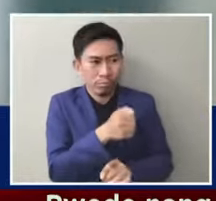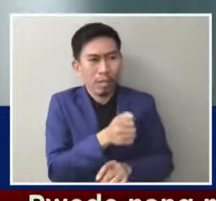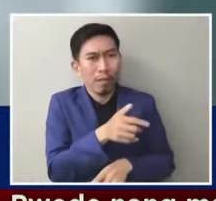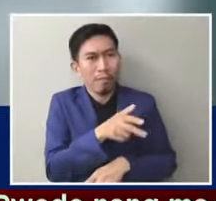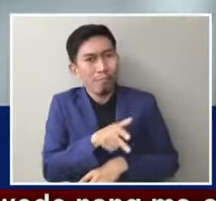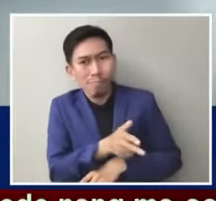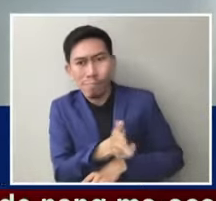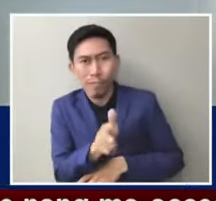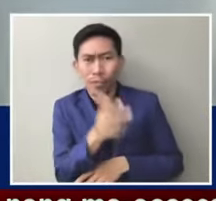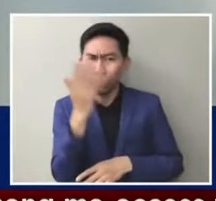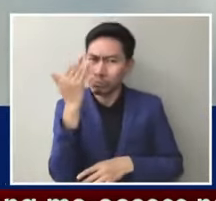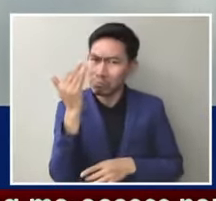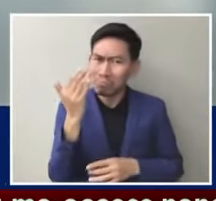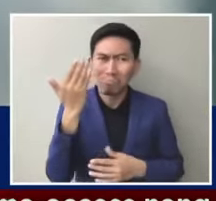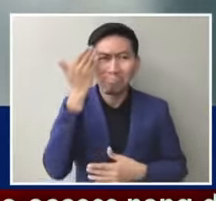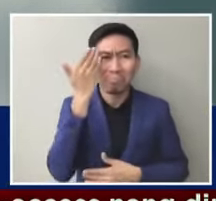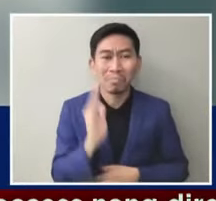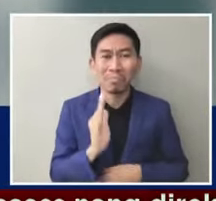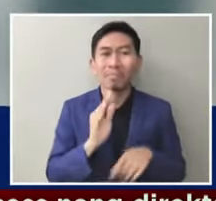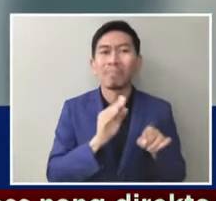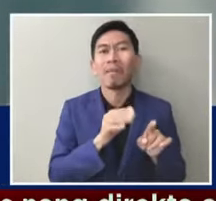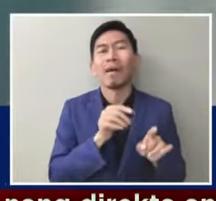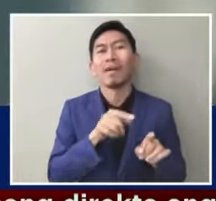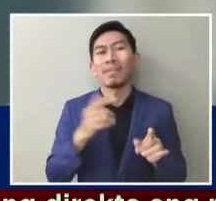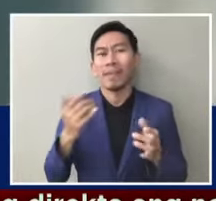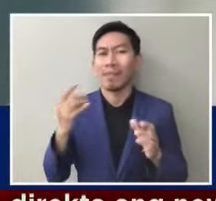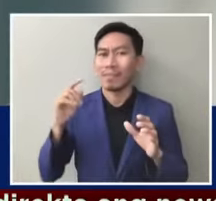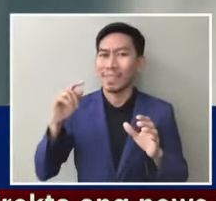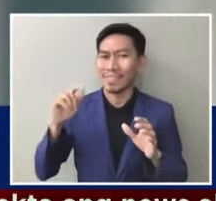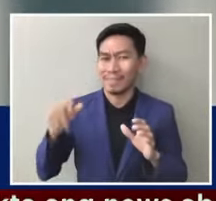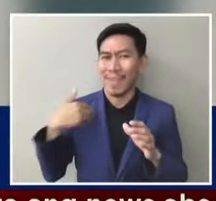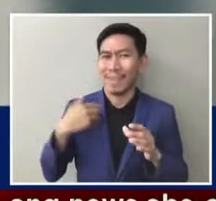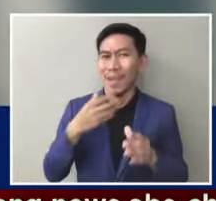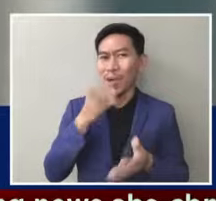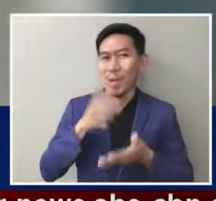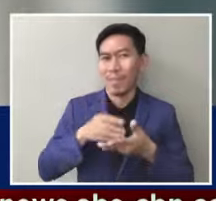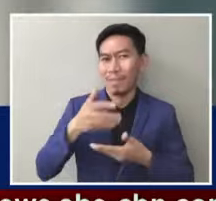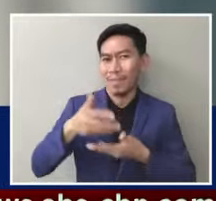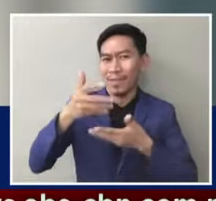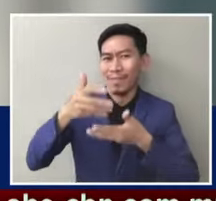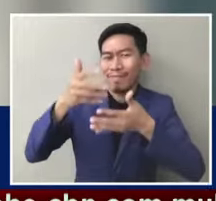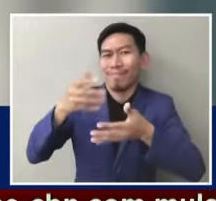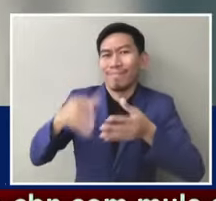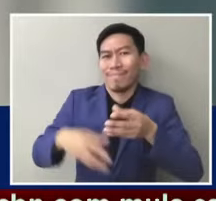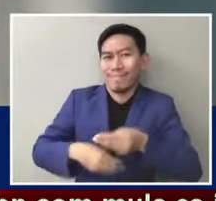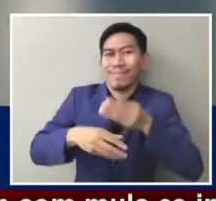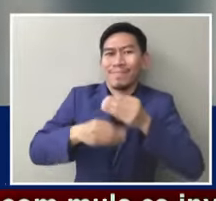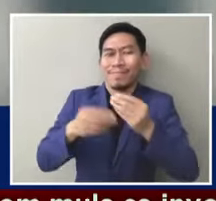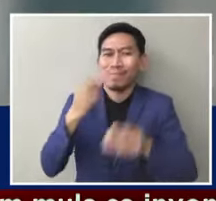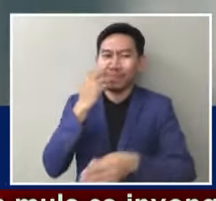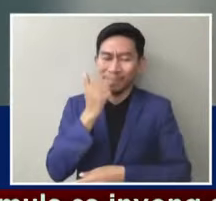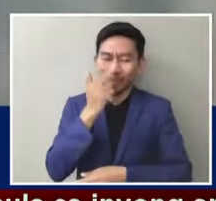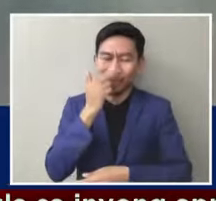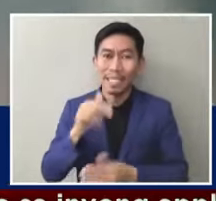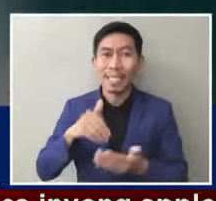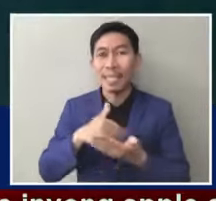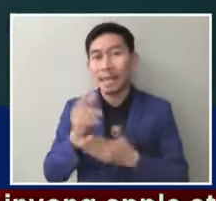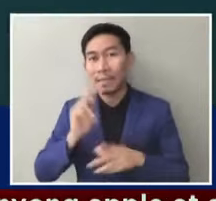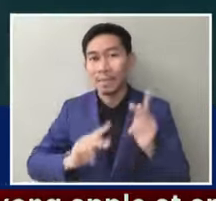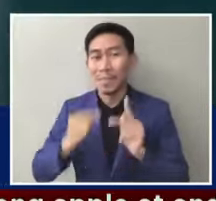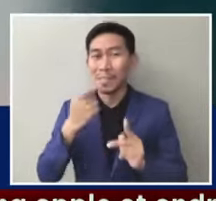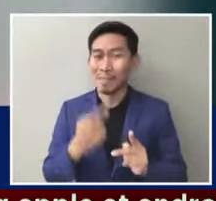malamang dahilan. Umani po naman ang mga pabirong komento ang video. Sabi po ng ilang netizen, sinapian